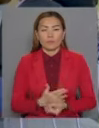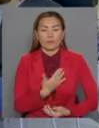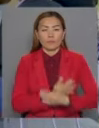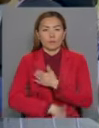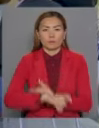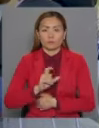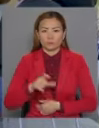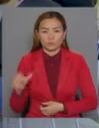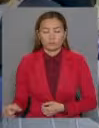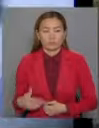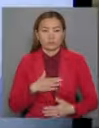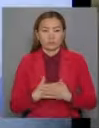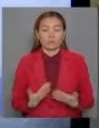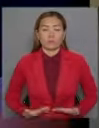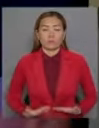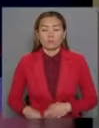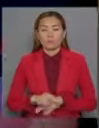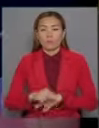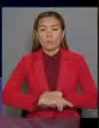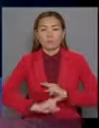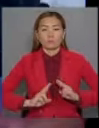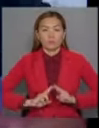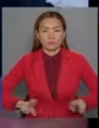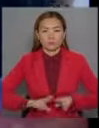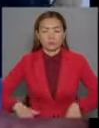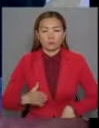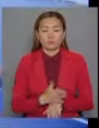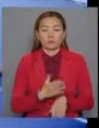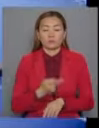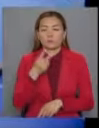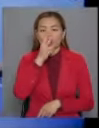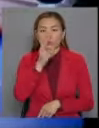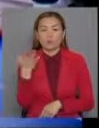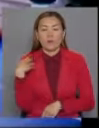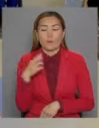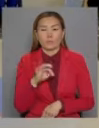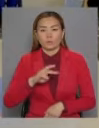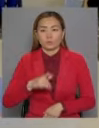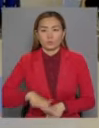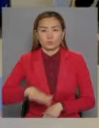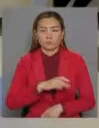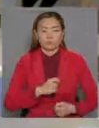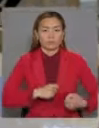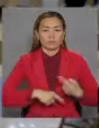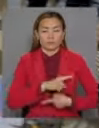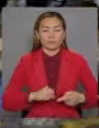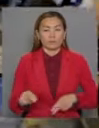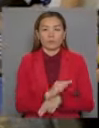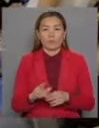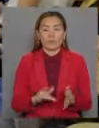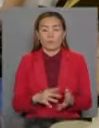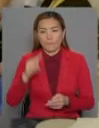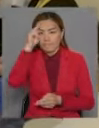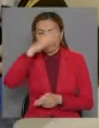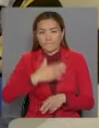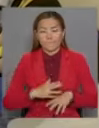шектеулі жандарды белсенді өмір сүруге баулайтын дәрістер өткізілді. Нұсқаушылар 2 жыл бойы Беларусь Республикасының кәсіби реабилитологтарынан білім